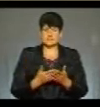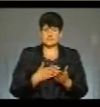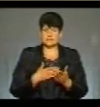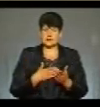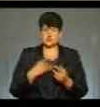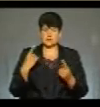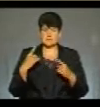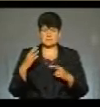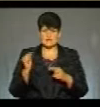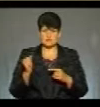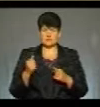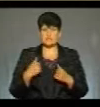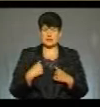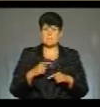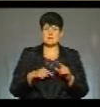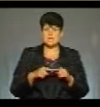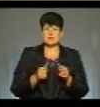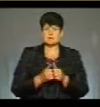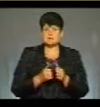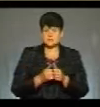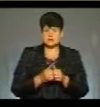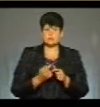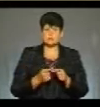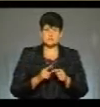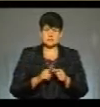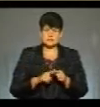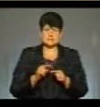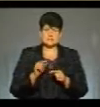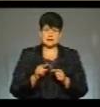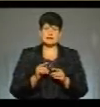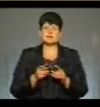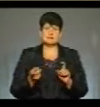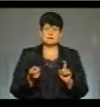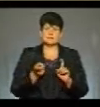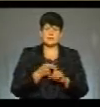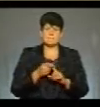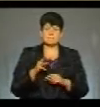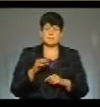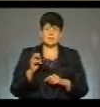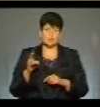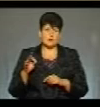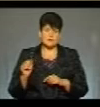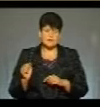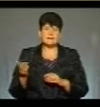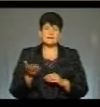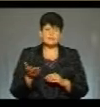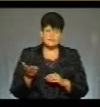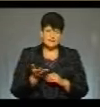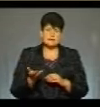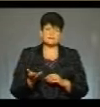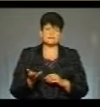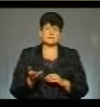нашого мистецтва. Вони нам рідні, близькі, до цієї плеяди, напевно, належить і Микола, який